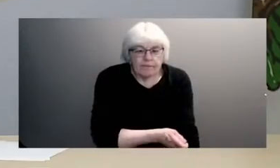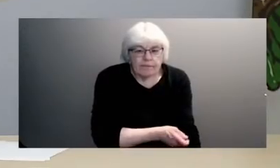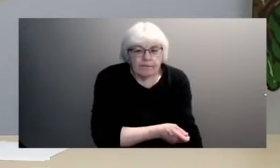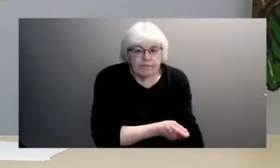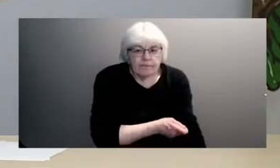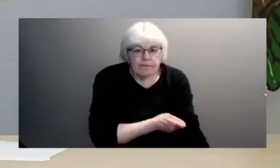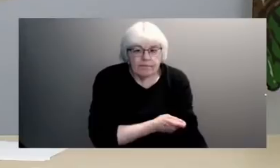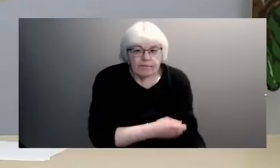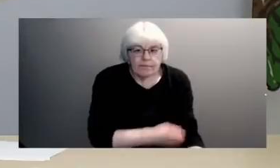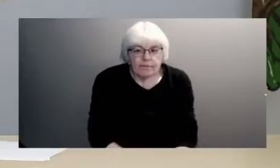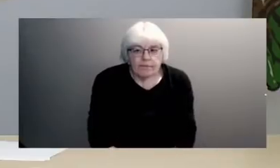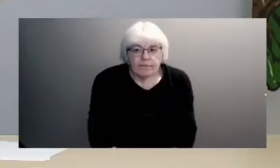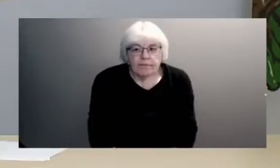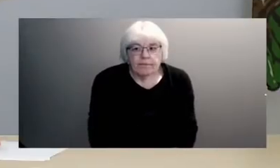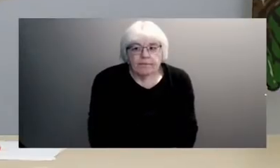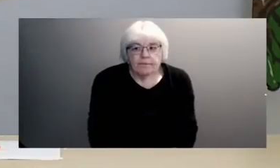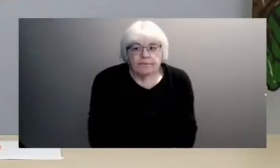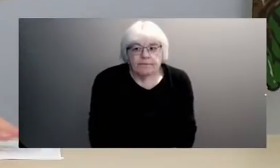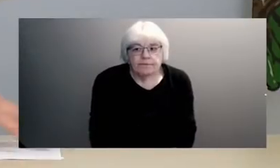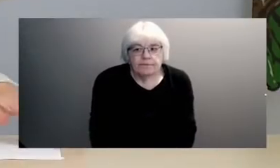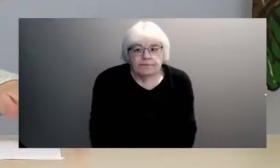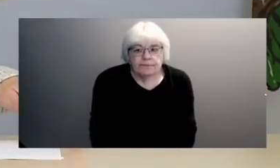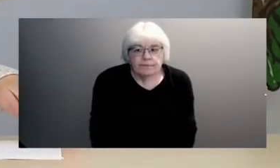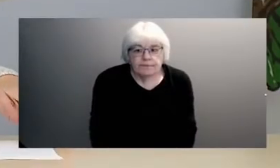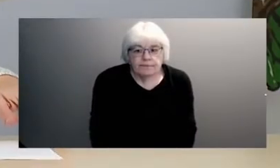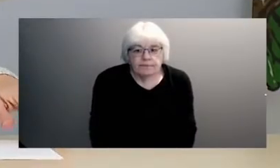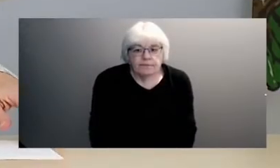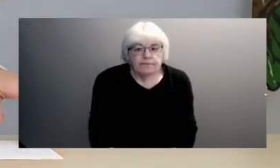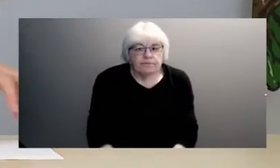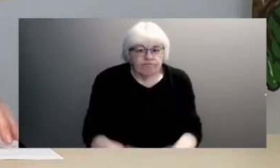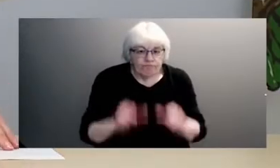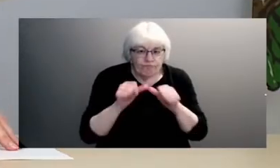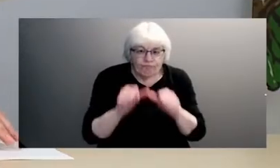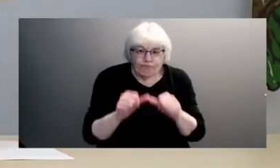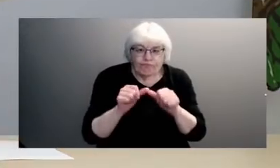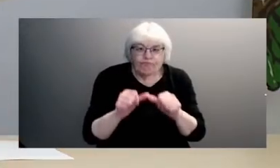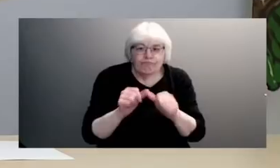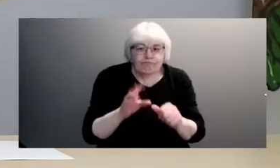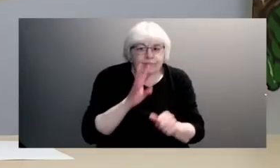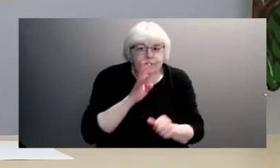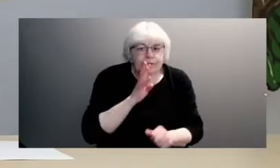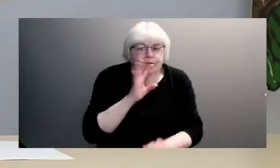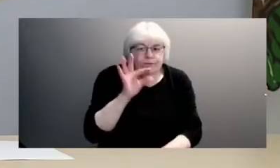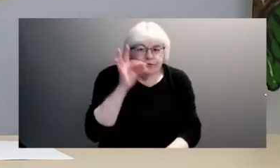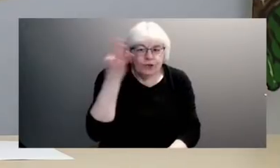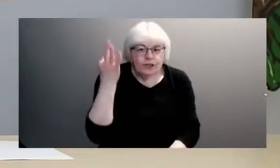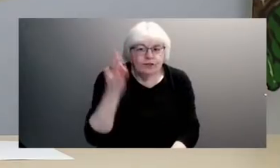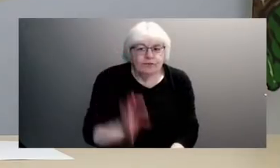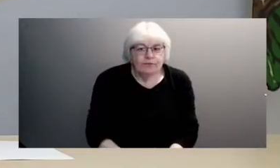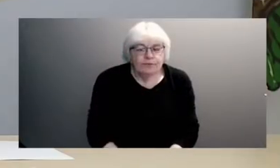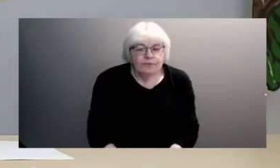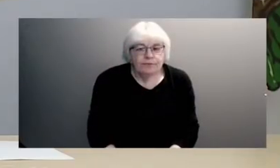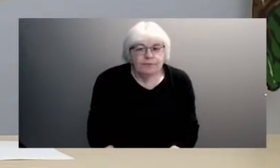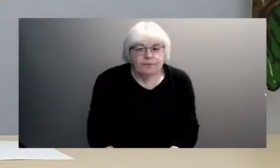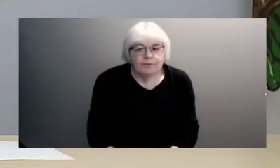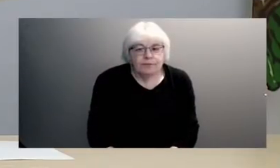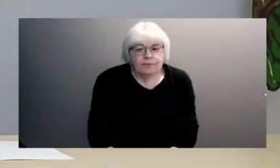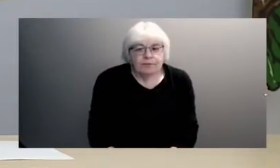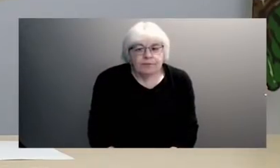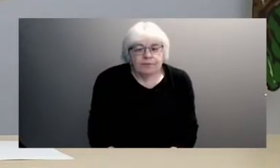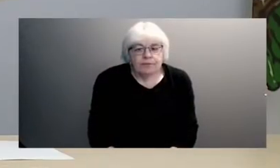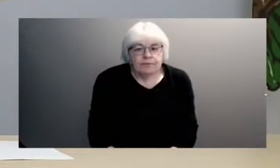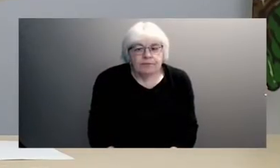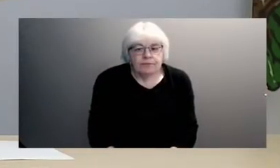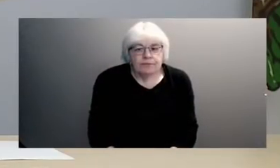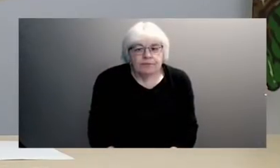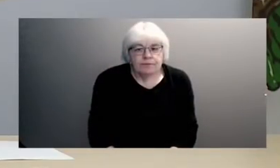a déjà identifié, il y a des cas qui sont liés à Saint-Evex ici à l'île du Prince-Édouard. Alors